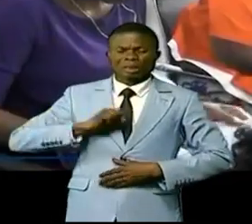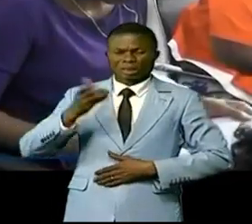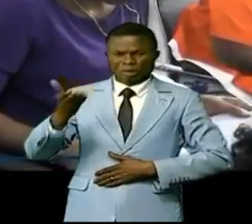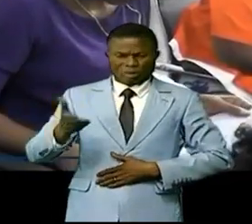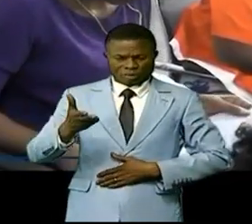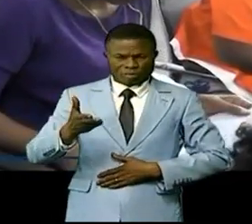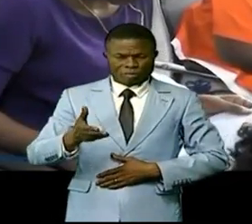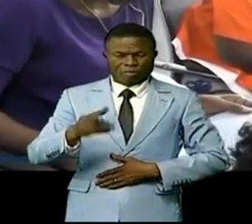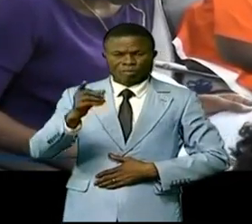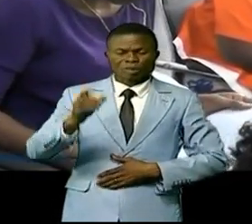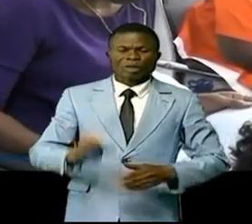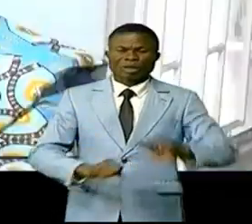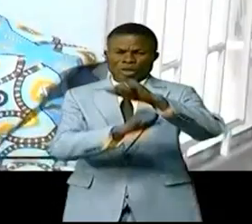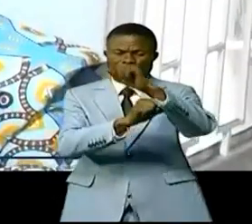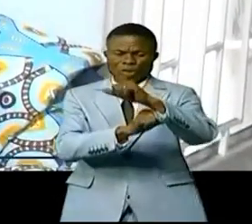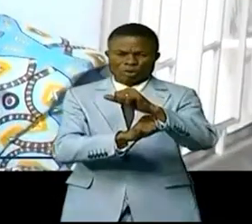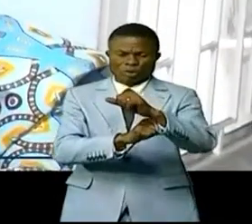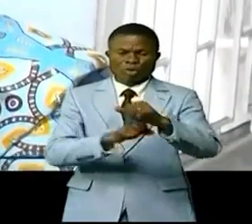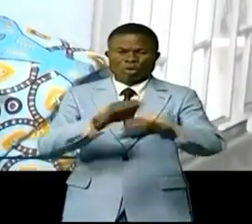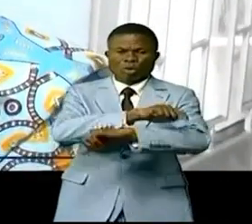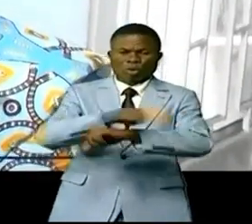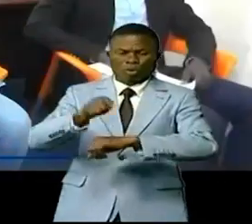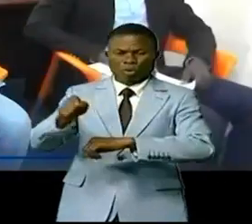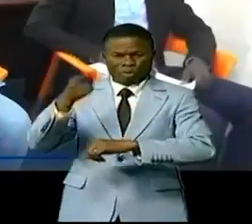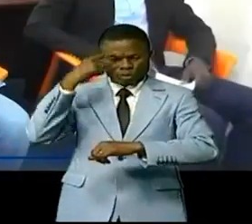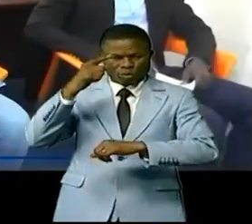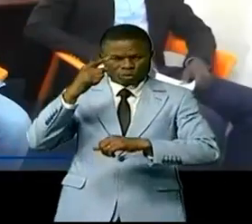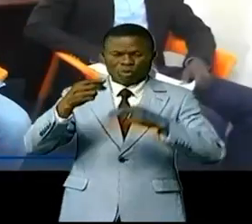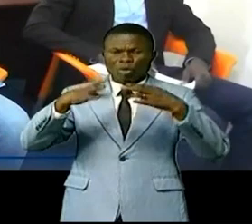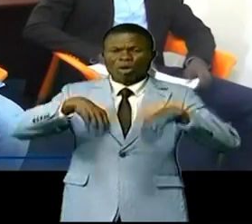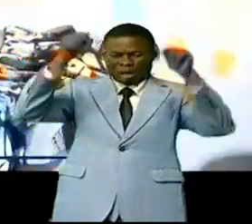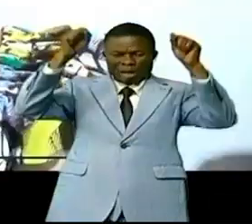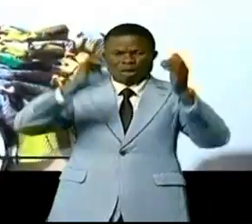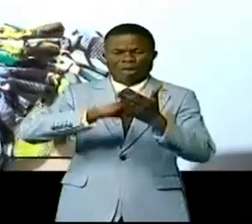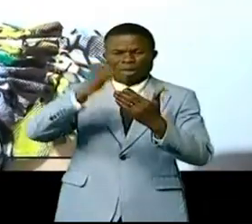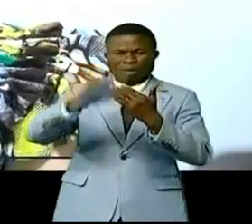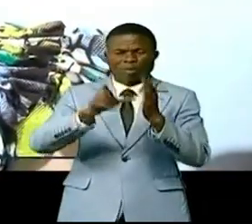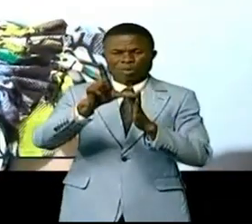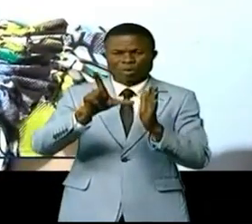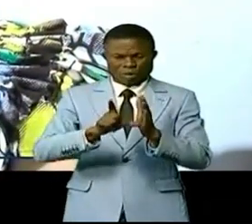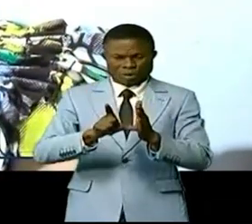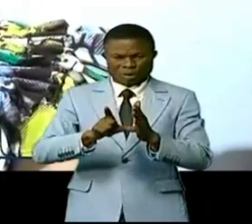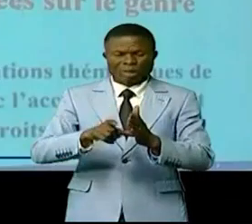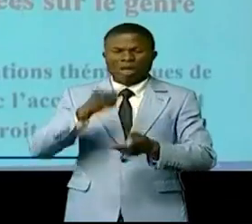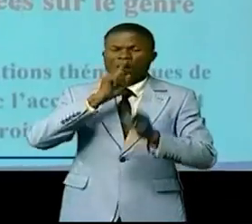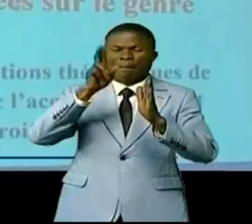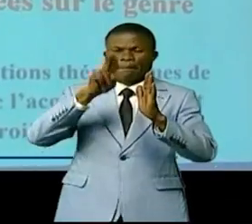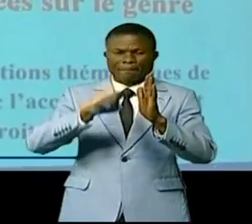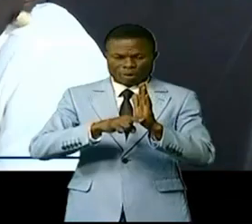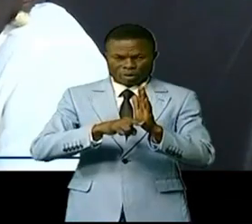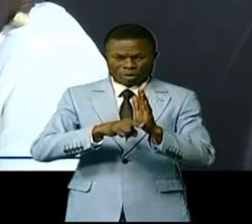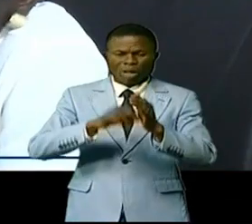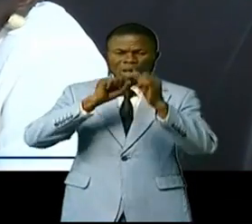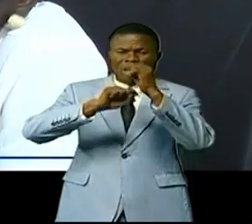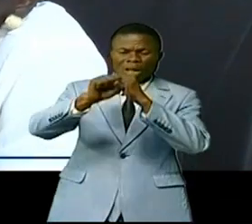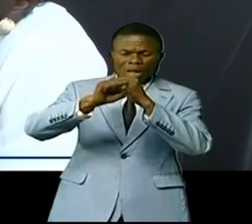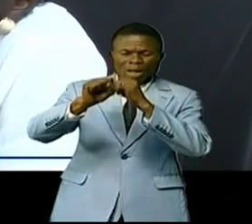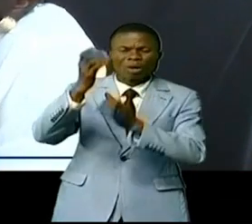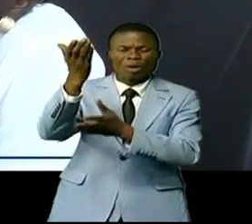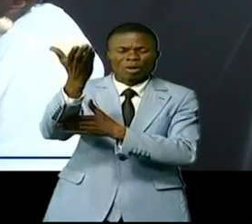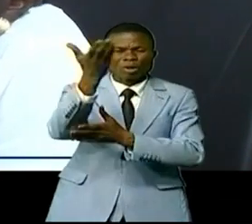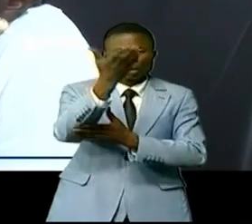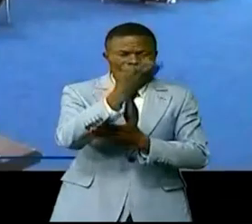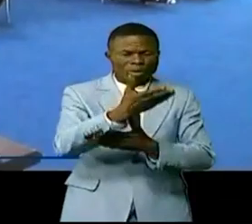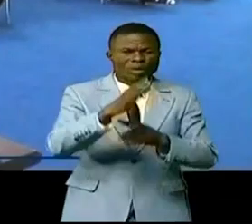a promis l'accompagnement de son institution pour arriver à l'adoption de ce projet de loi au niveau du Parlement. Cette campagne de plaidoyer en